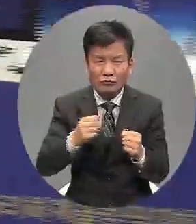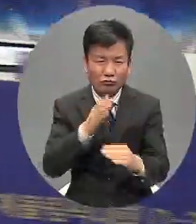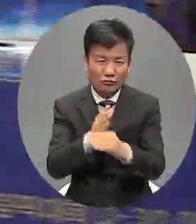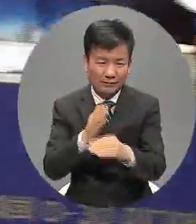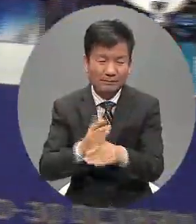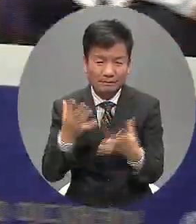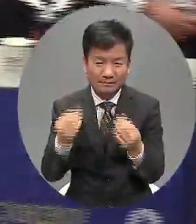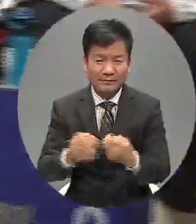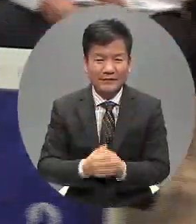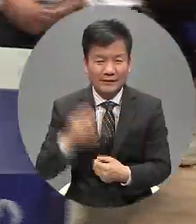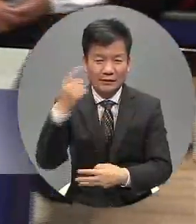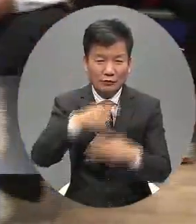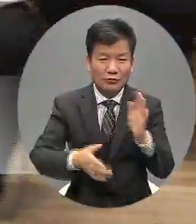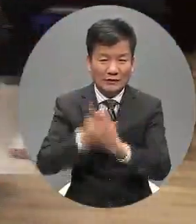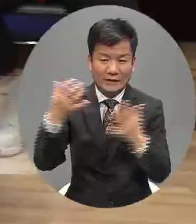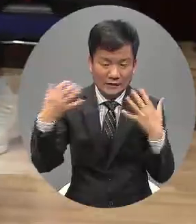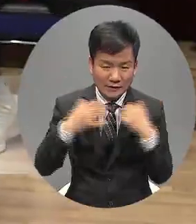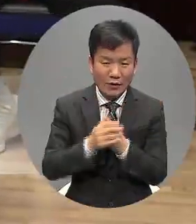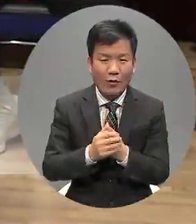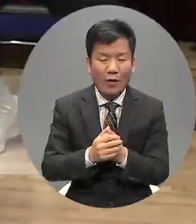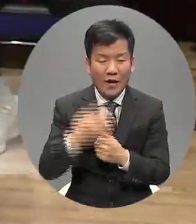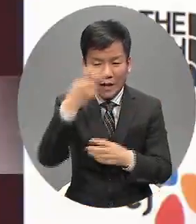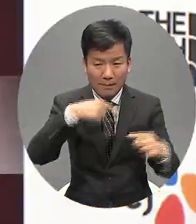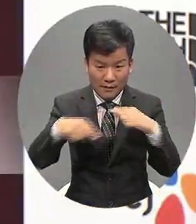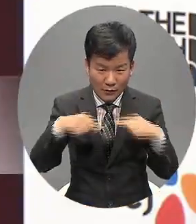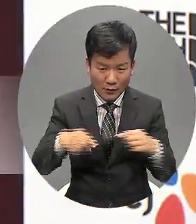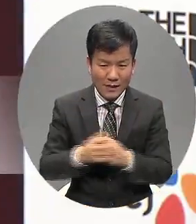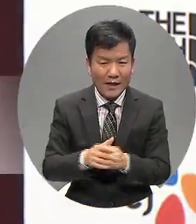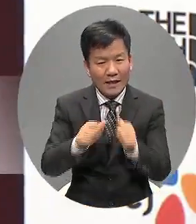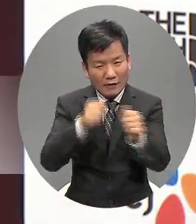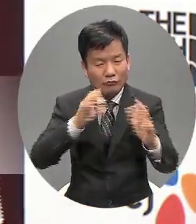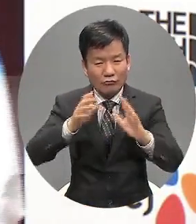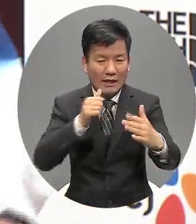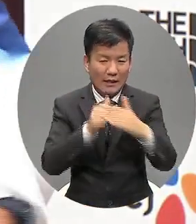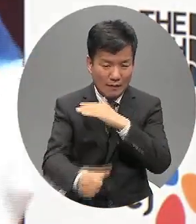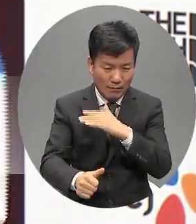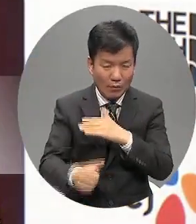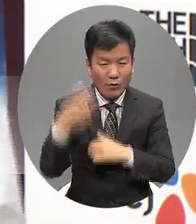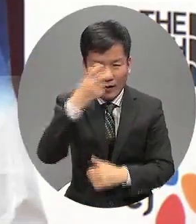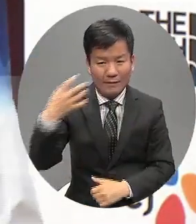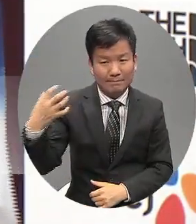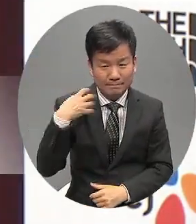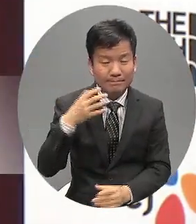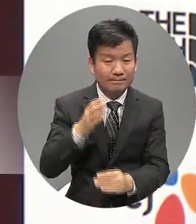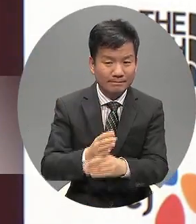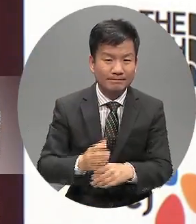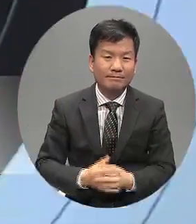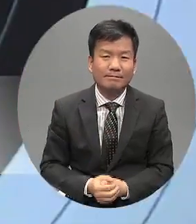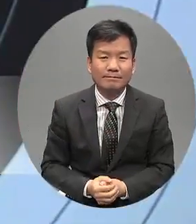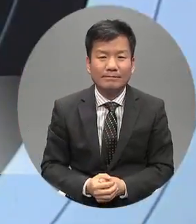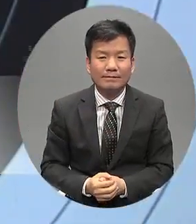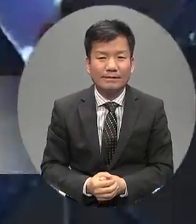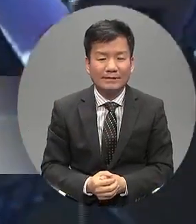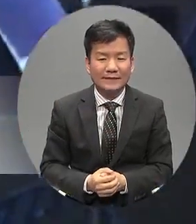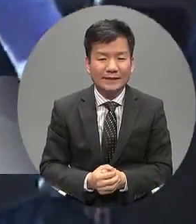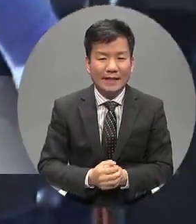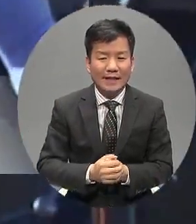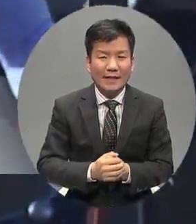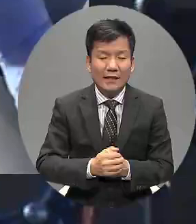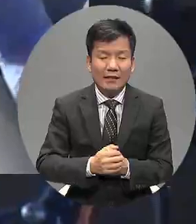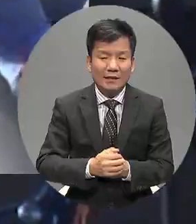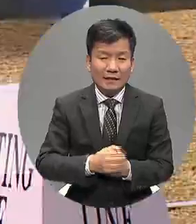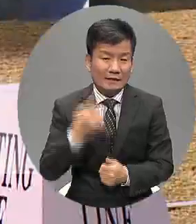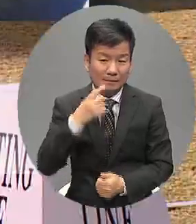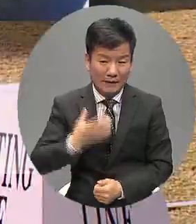주축입니다. 청주시청 홍승진 감독이 양궁 국가대표 총감독으로 선수단을 이끌고 아테네와